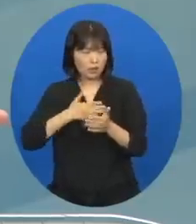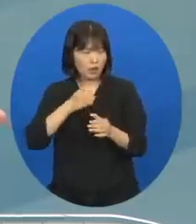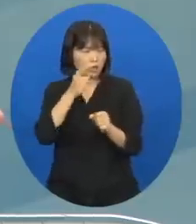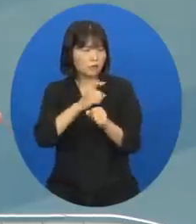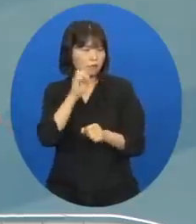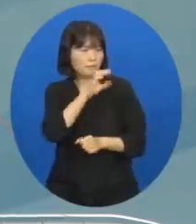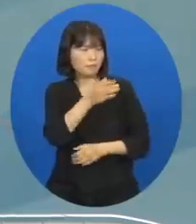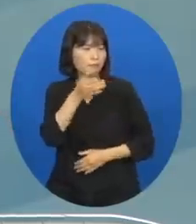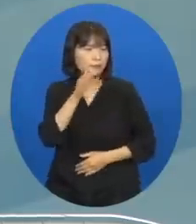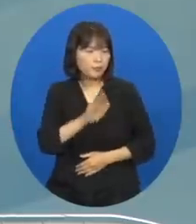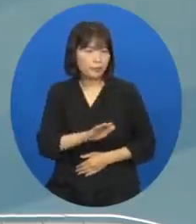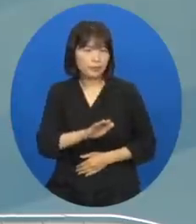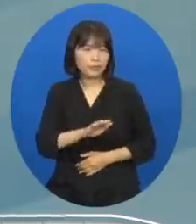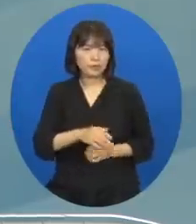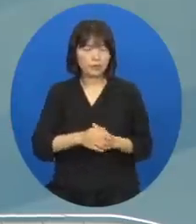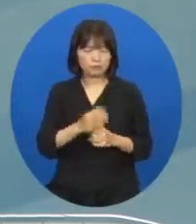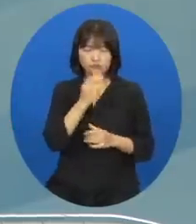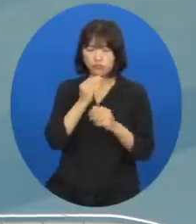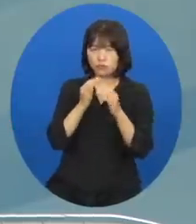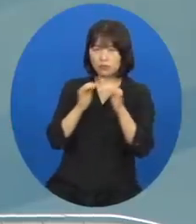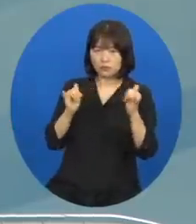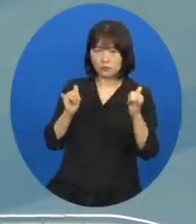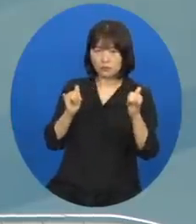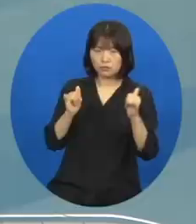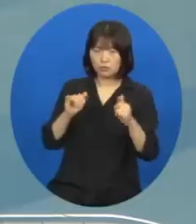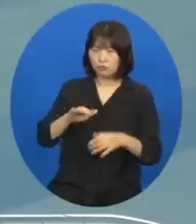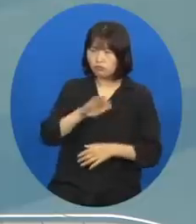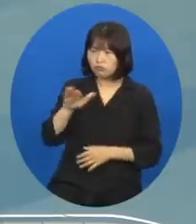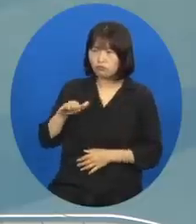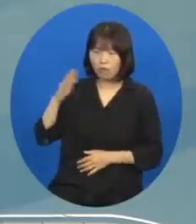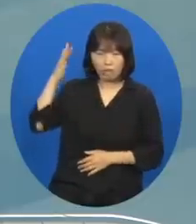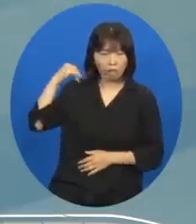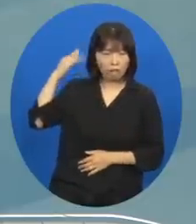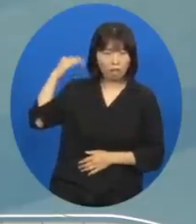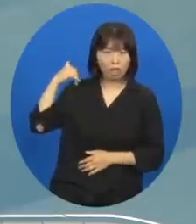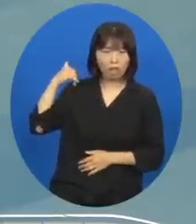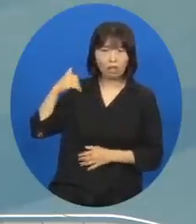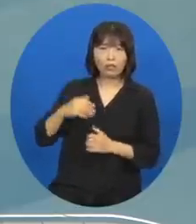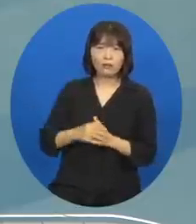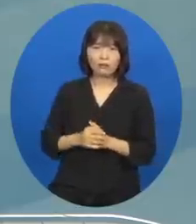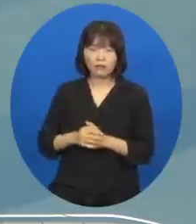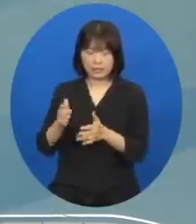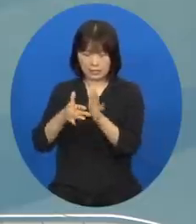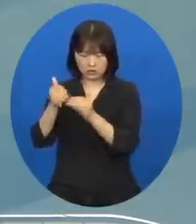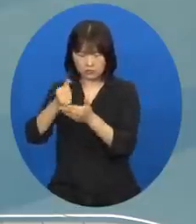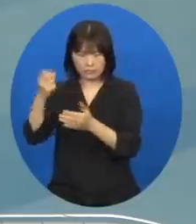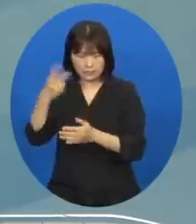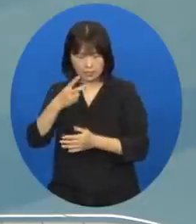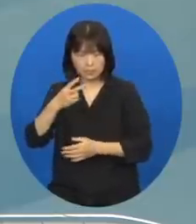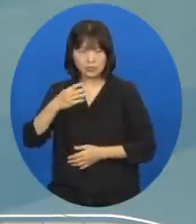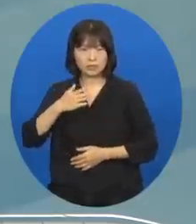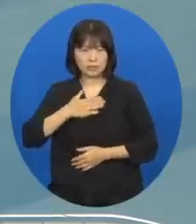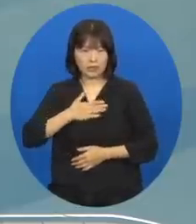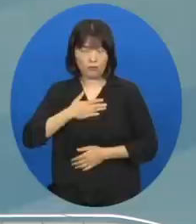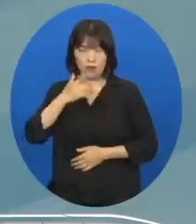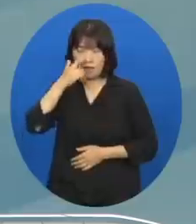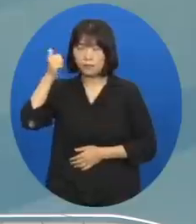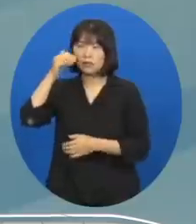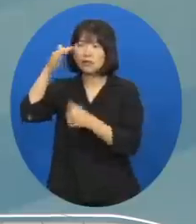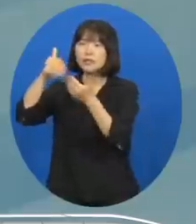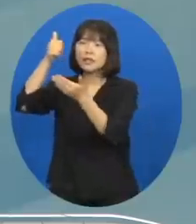않았었느냐. 유대인들은 우리는 못 들었다는 거예요. 그래서 예수님이 다시 나와 아버지